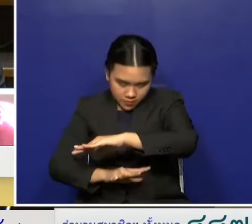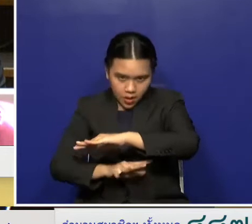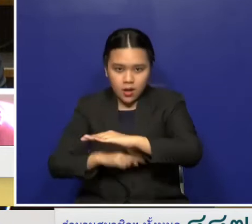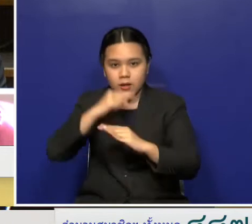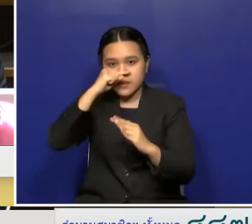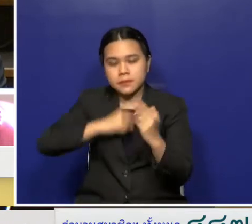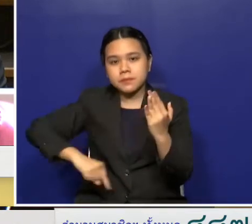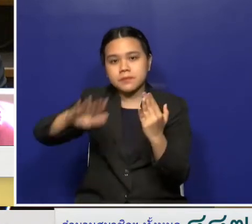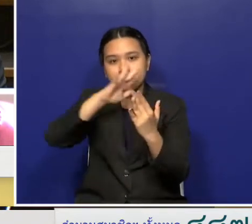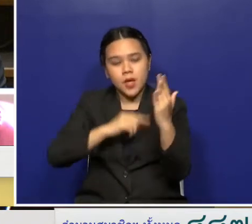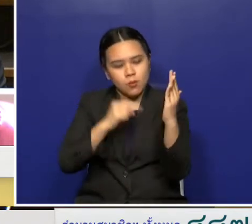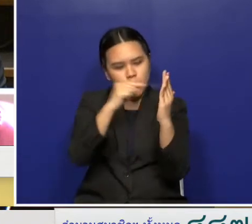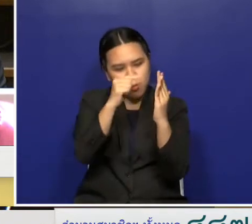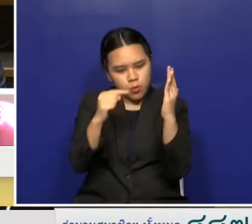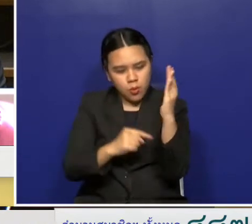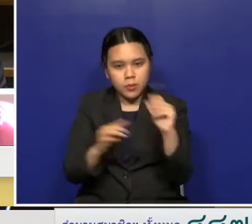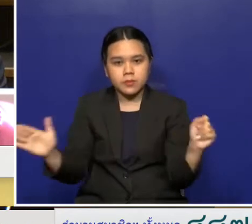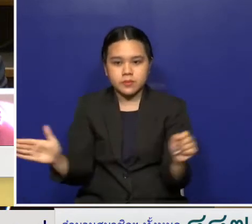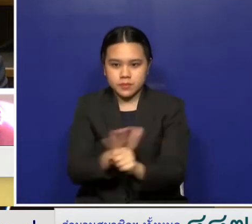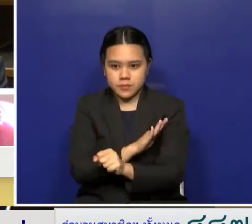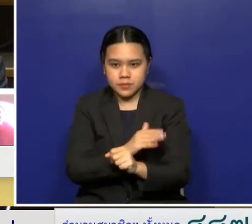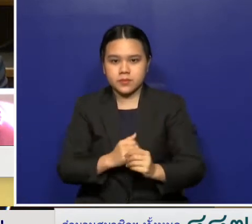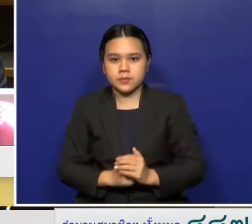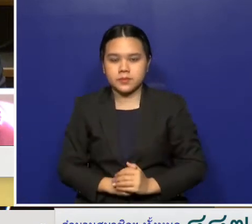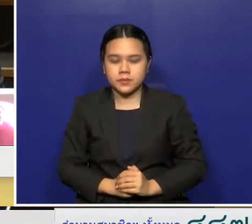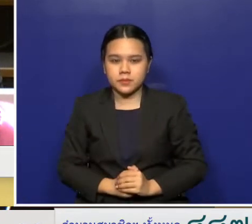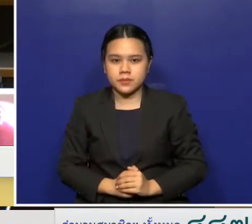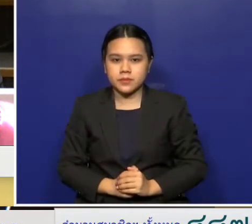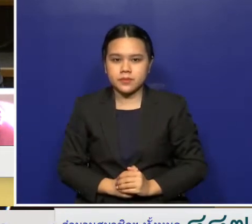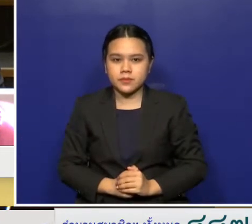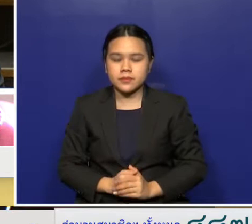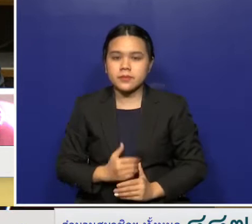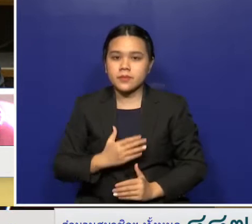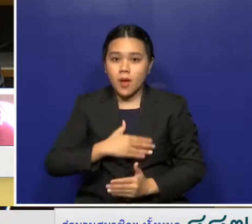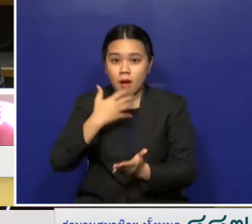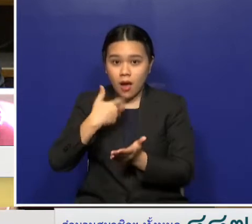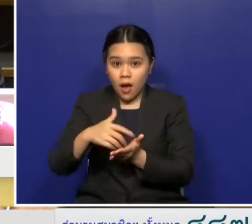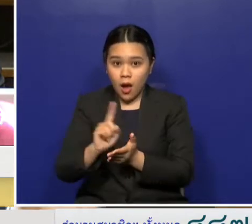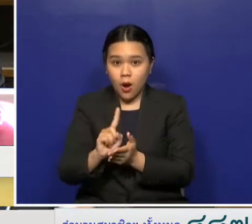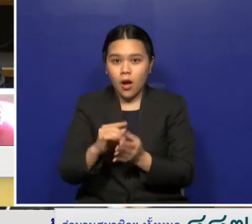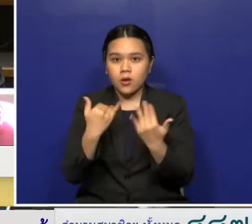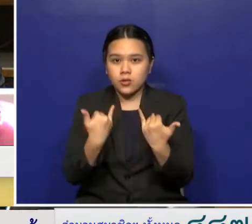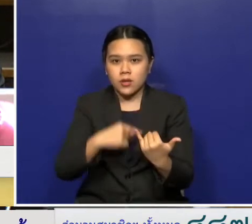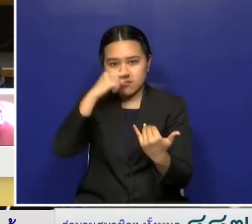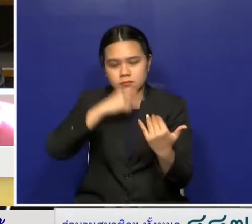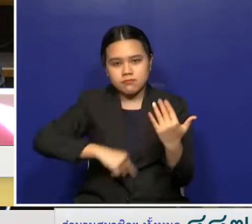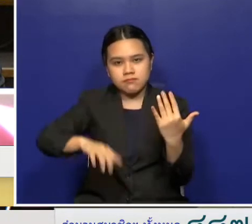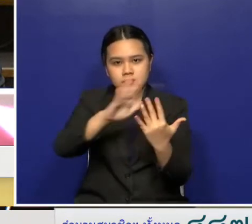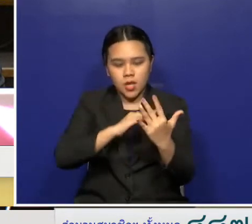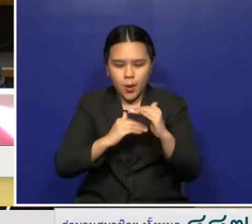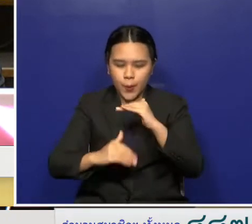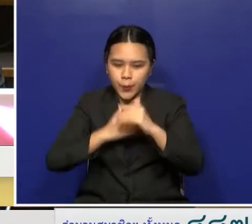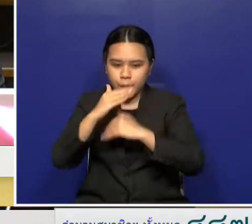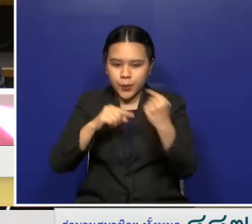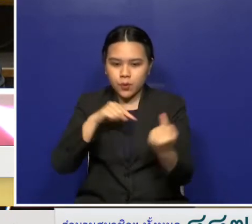ท่านพระทานที่ขรบครับ ต้องกับเปırd่อนทไดว่า ประเทศไทยไมีคามเจริญเก้หน้า ทั้งด้านเสรจจิ